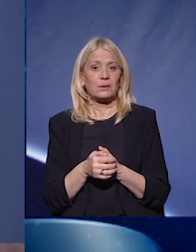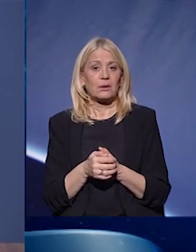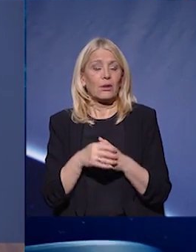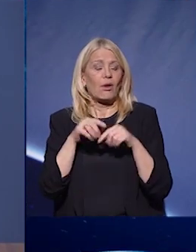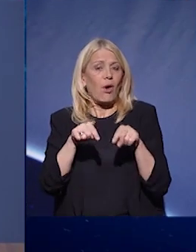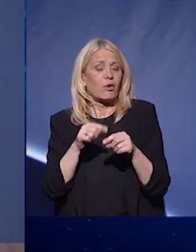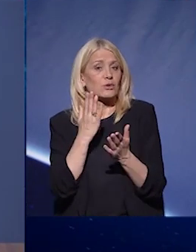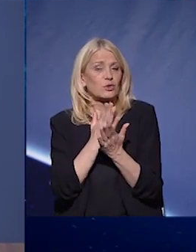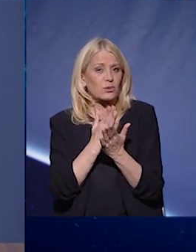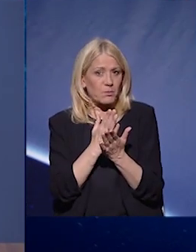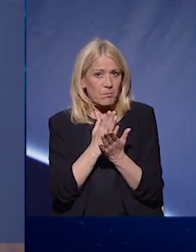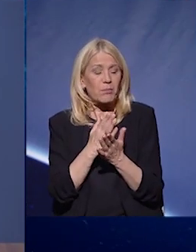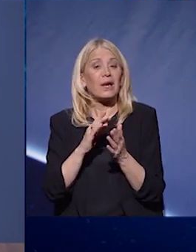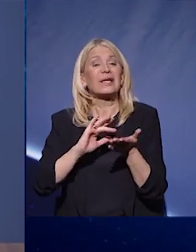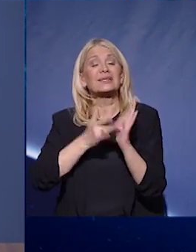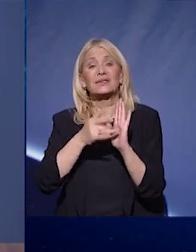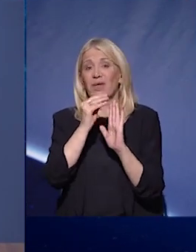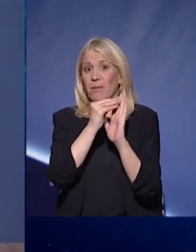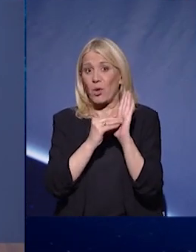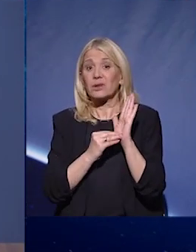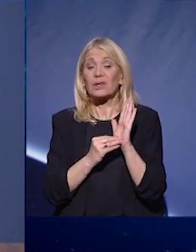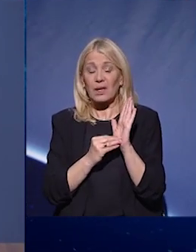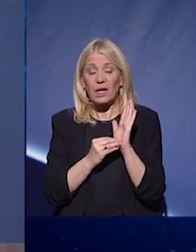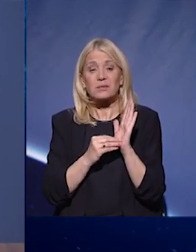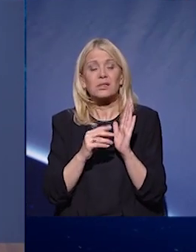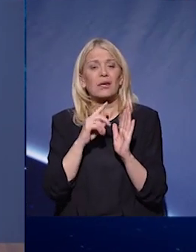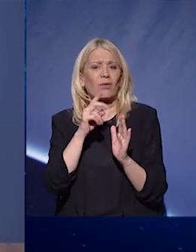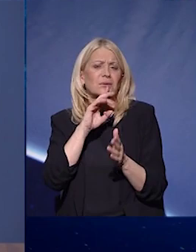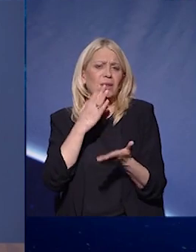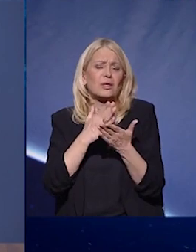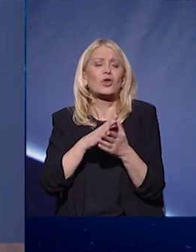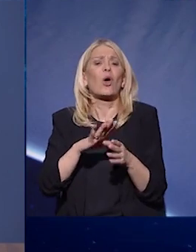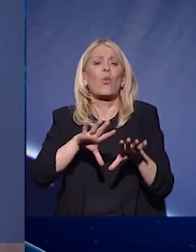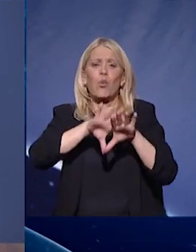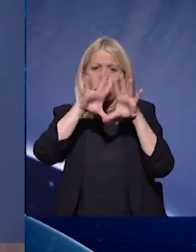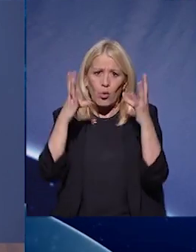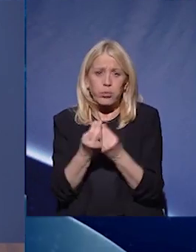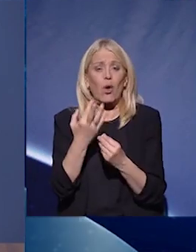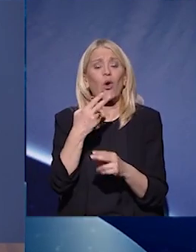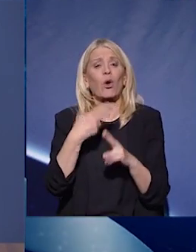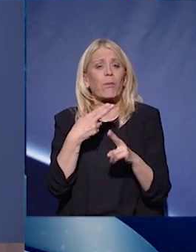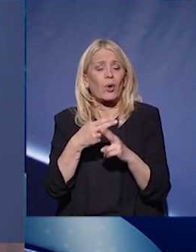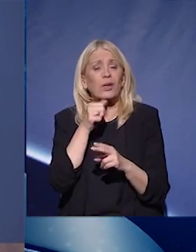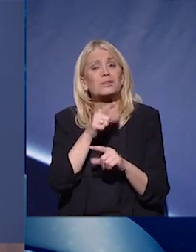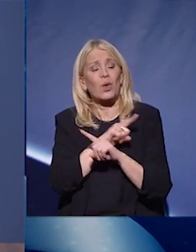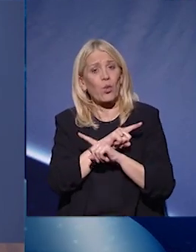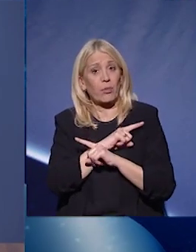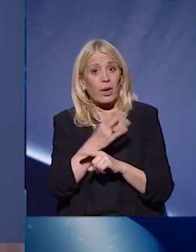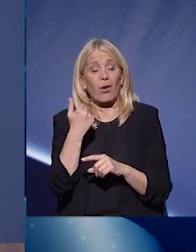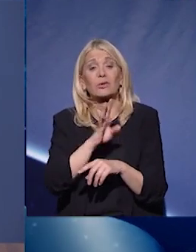Ovo su bili svi podaci koji se tiču ukupnog opterećenja obolevanjem i umiranjem